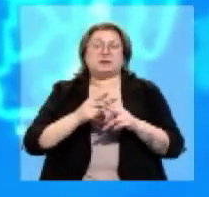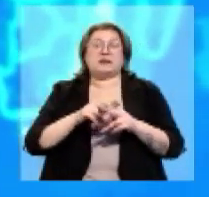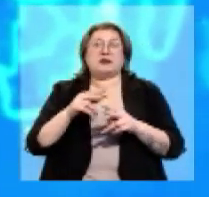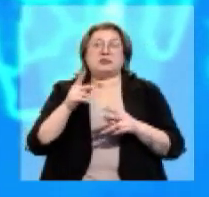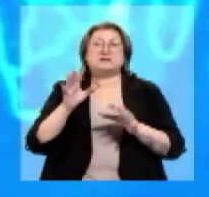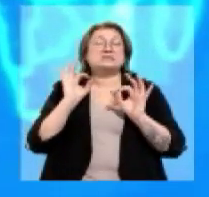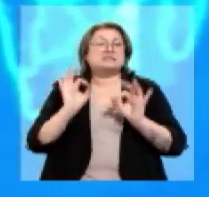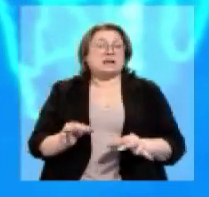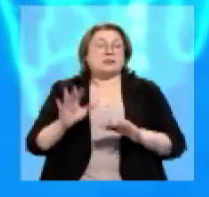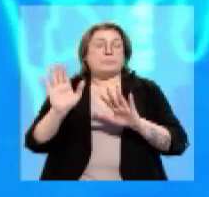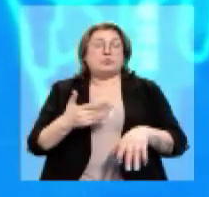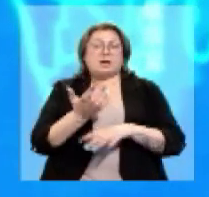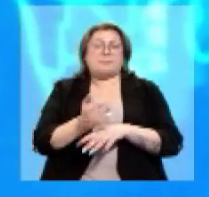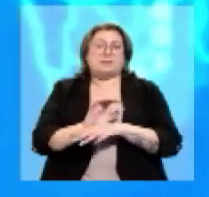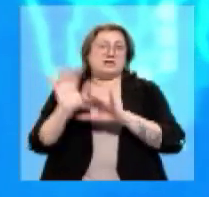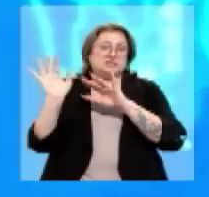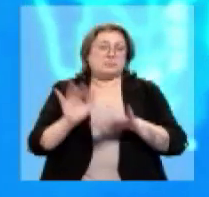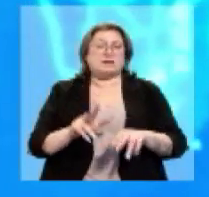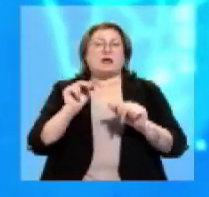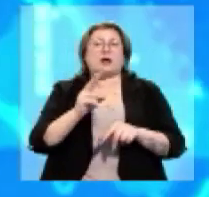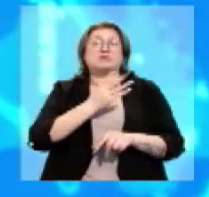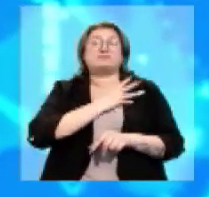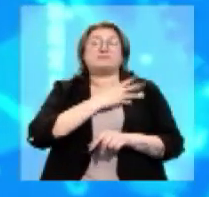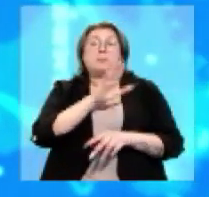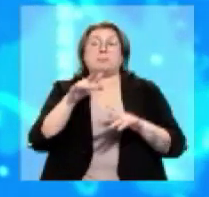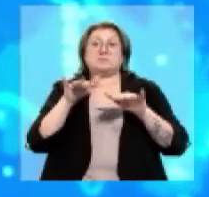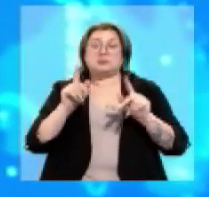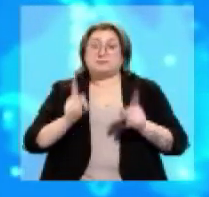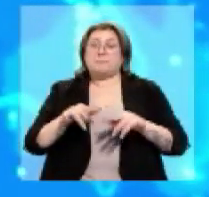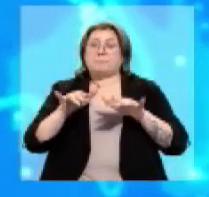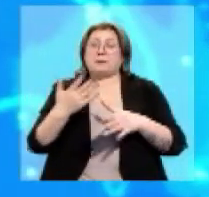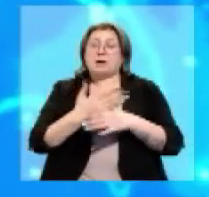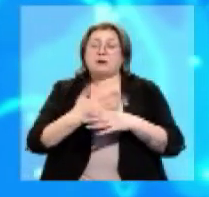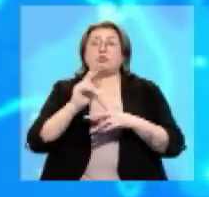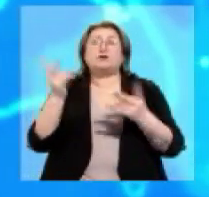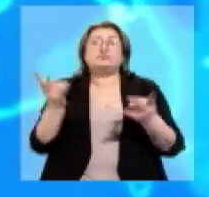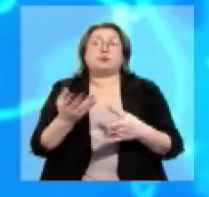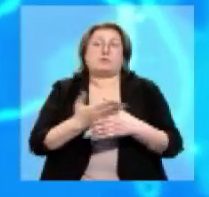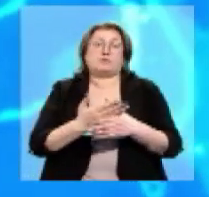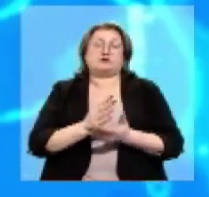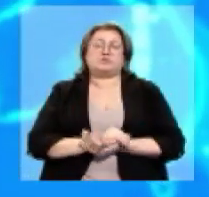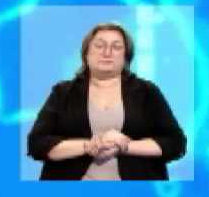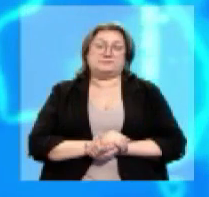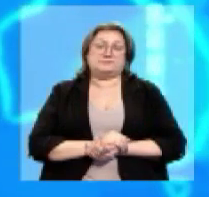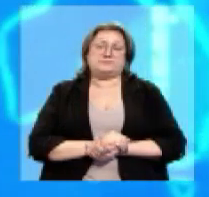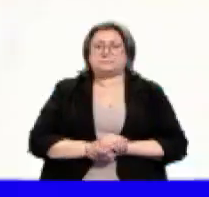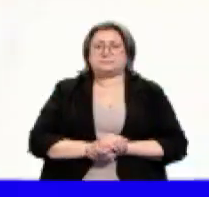как никогда кстати после обильных снегопадов. Как добровольцы на деле помогают тем, кто нуждается в помощи, увидим в следующем